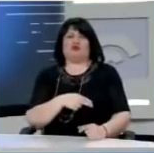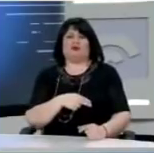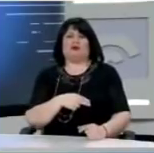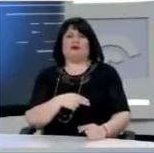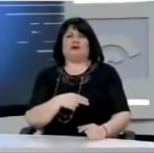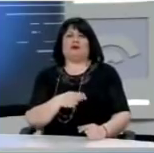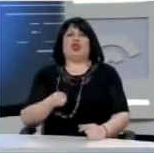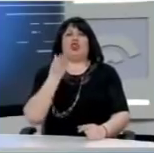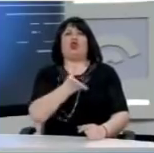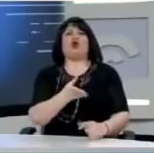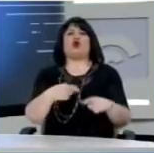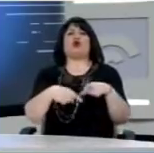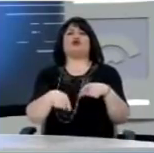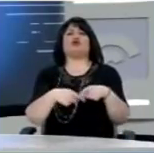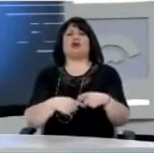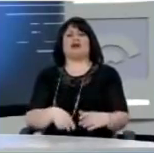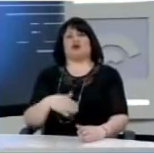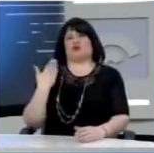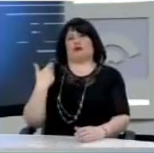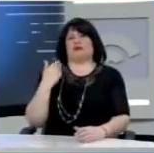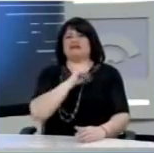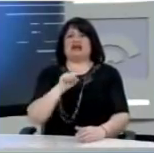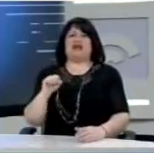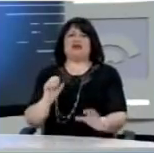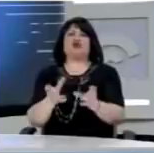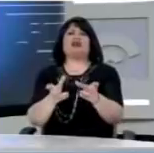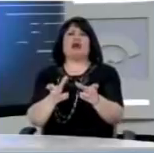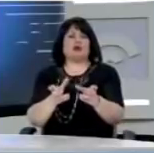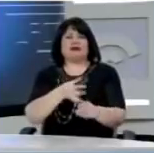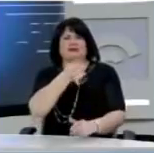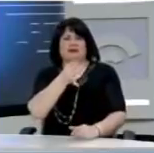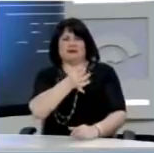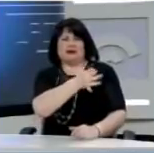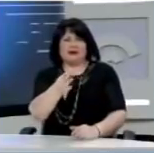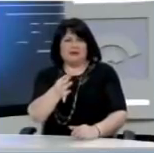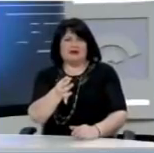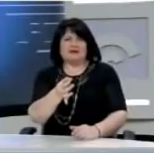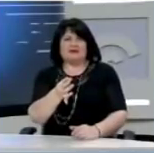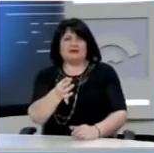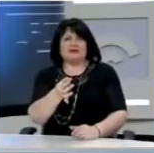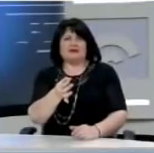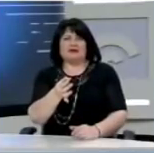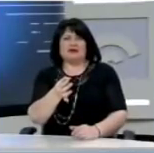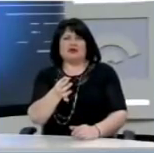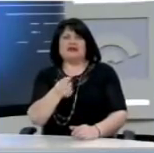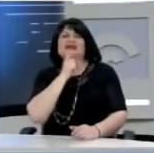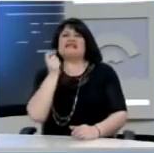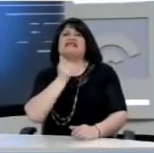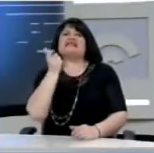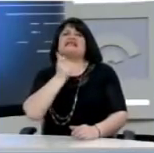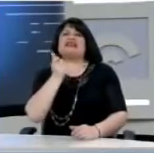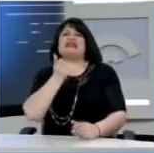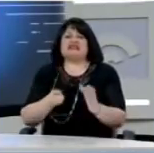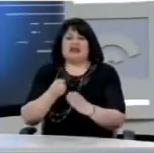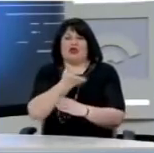να καταργηθεί το δώρο του Χριστουγέννου. Το περασμένο Σάββατο, σε μια τηλεοπτική εκπομπή, είπατε ότι η 13η Σύνταξη είναι